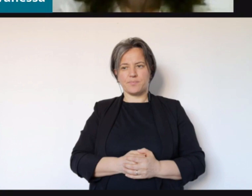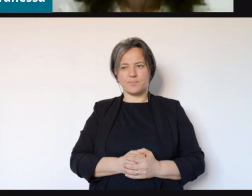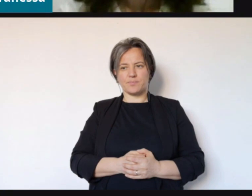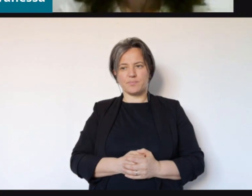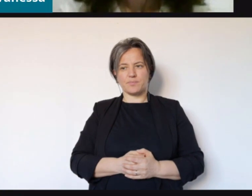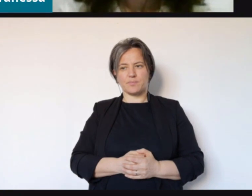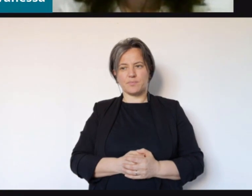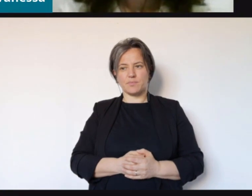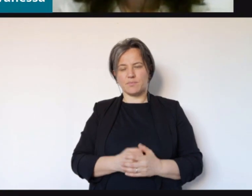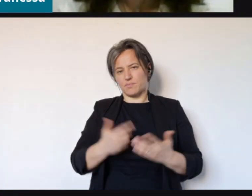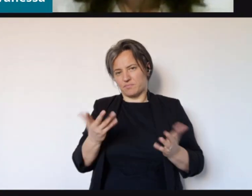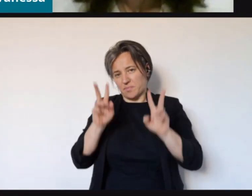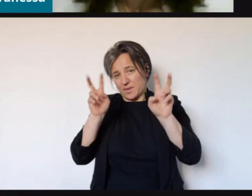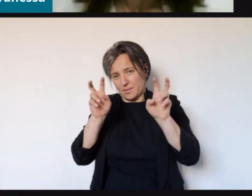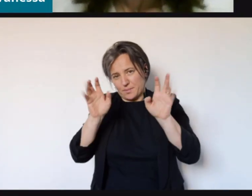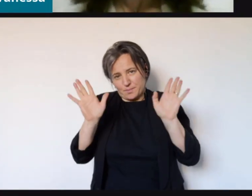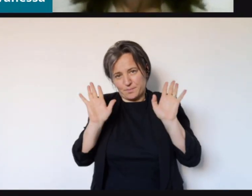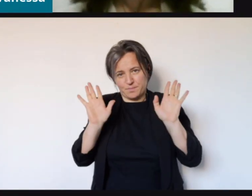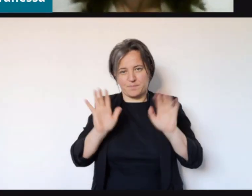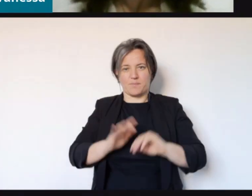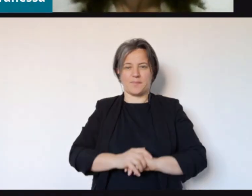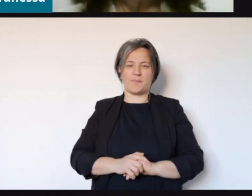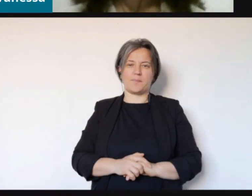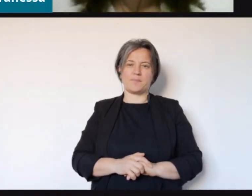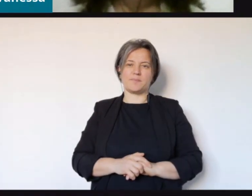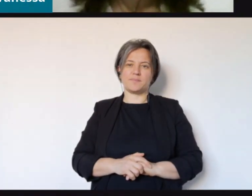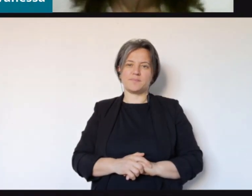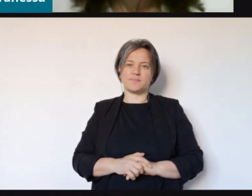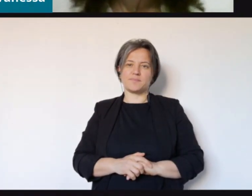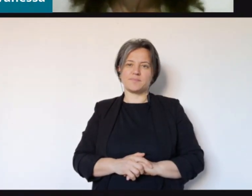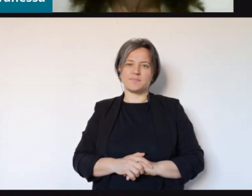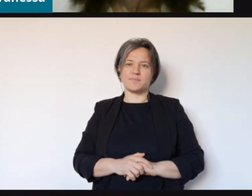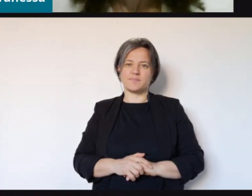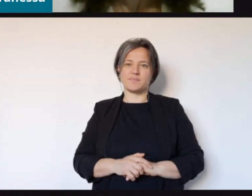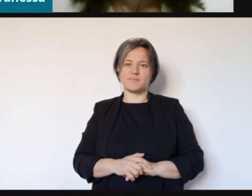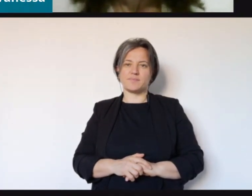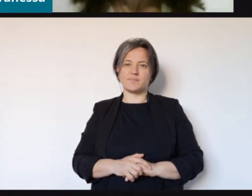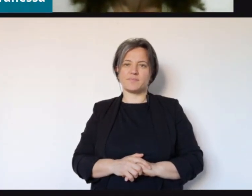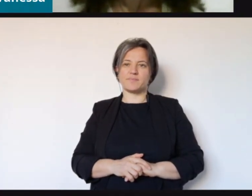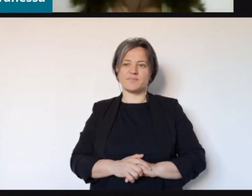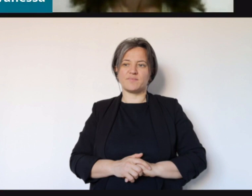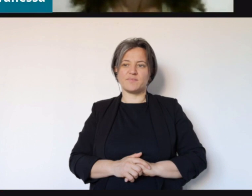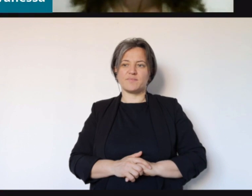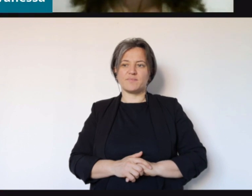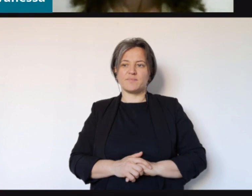Intanto per passare, perché c'ha